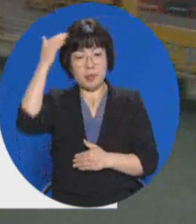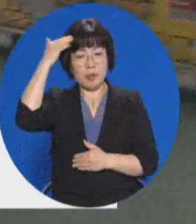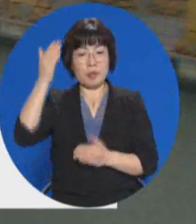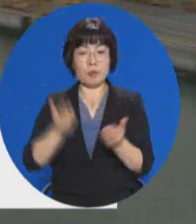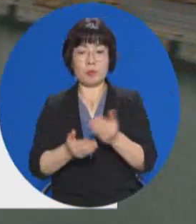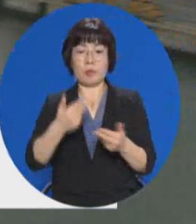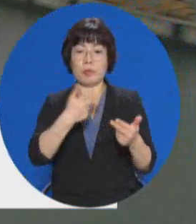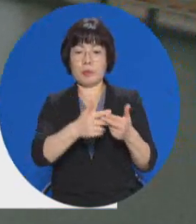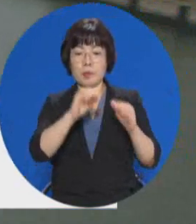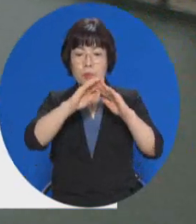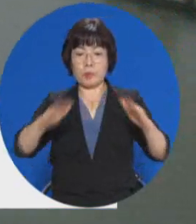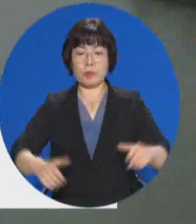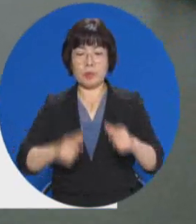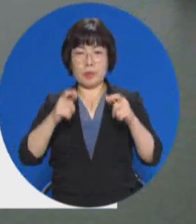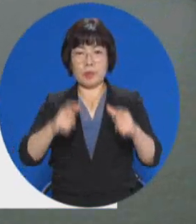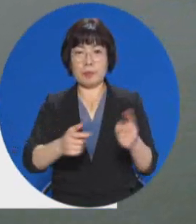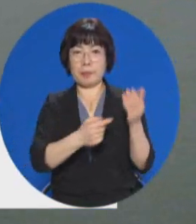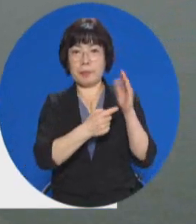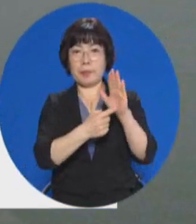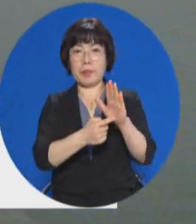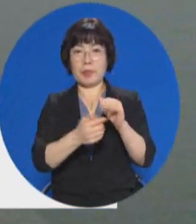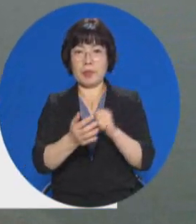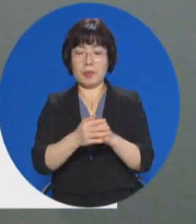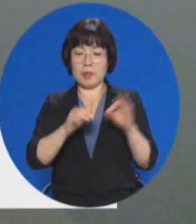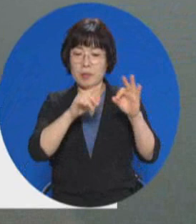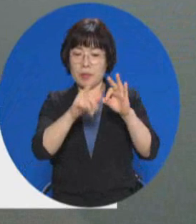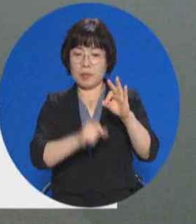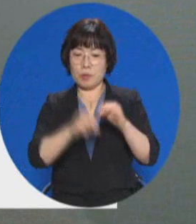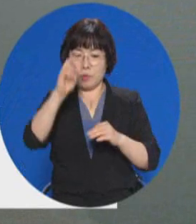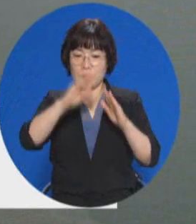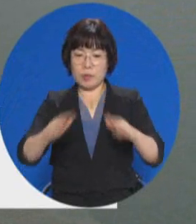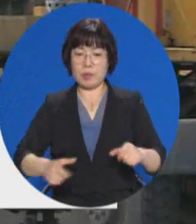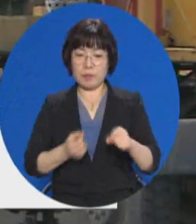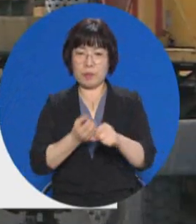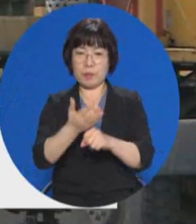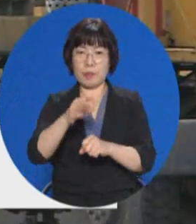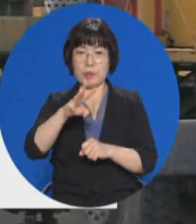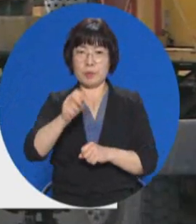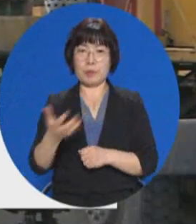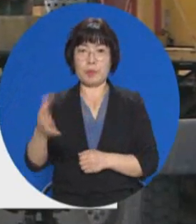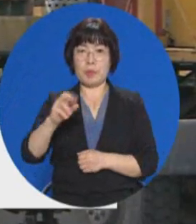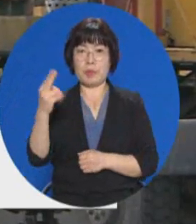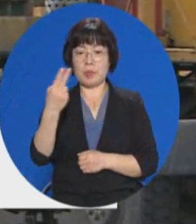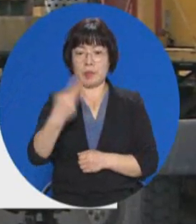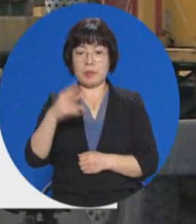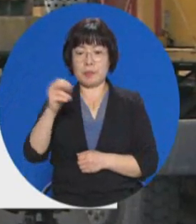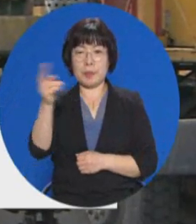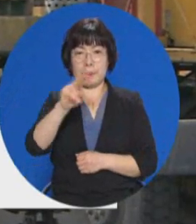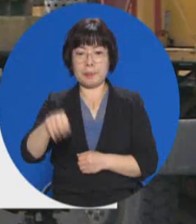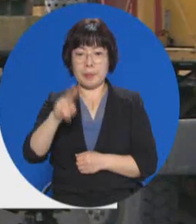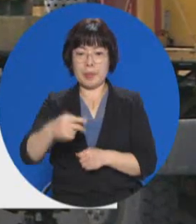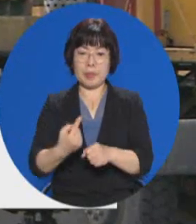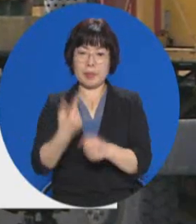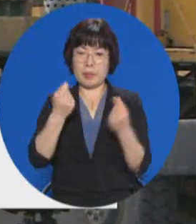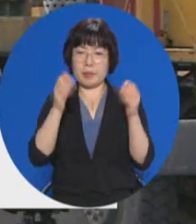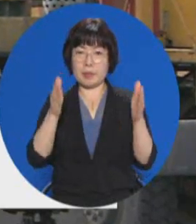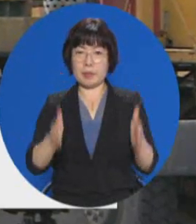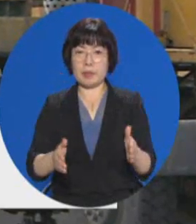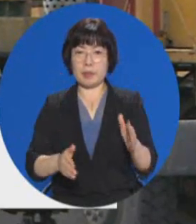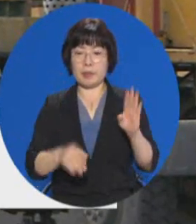한국무역협회 광주전남지역본부에 따르면 지난달 광주전남 수출은 35억 2천만 달러로 지난해 같은